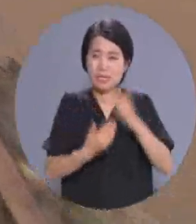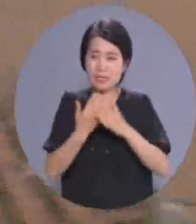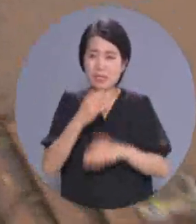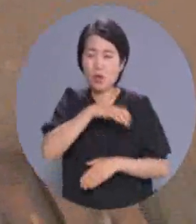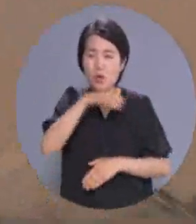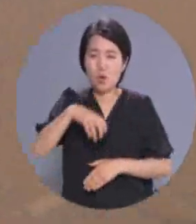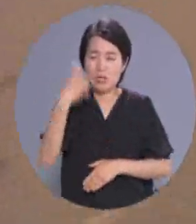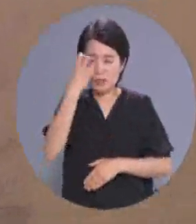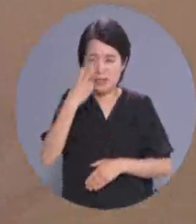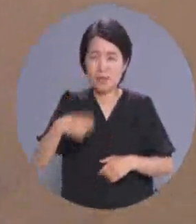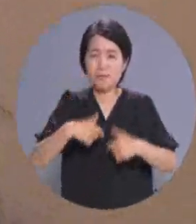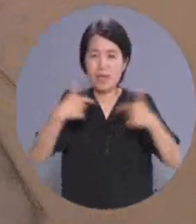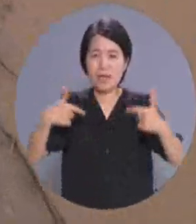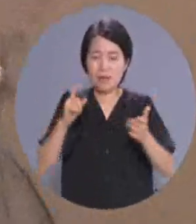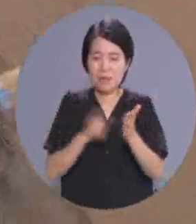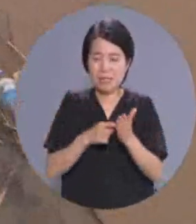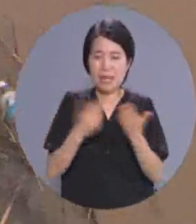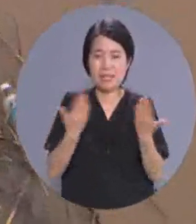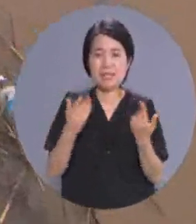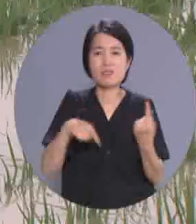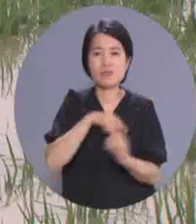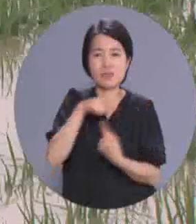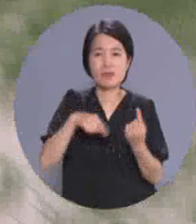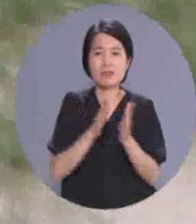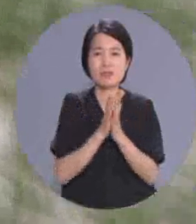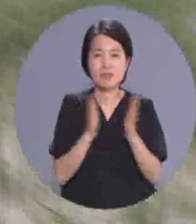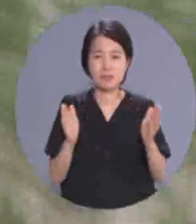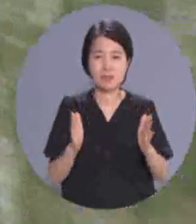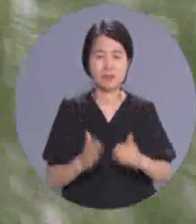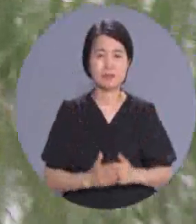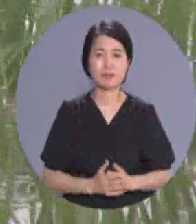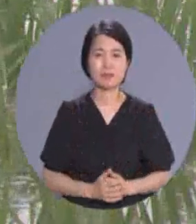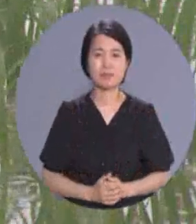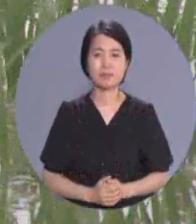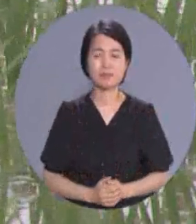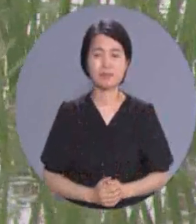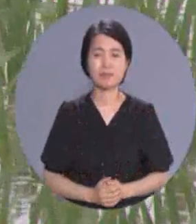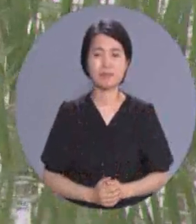순찰활동을 강화하는 등 비상근무에 들어갔습니다 MBC 뉴스 박종호입니다